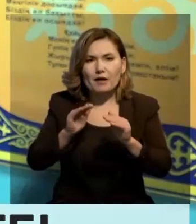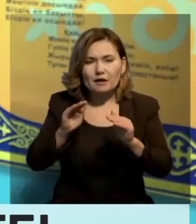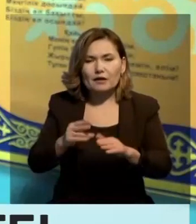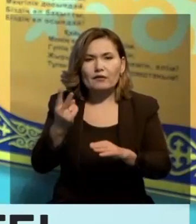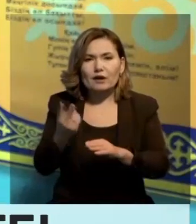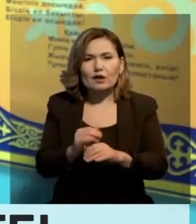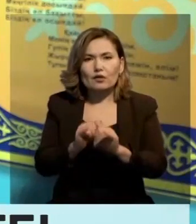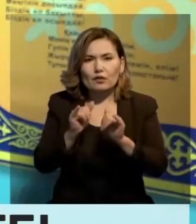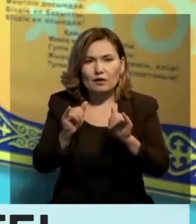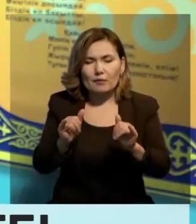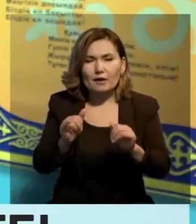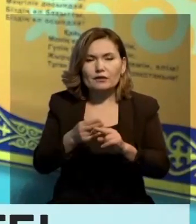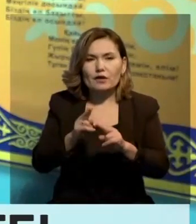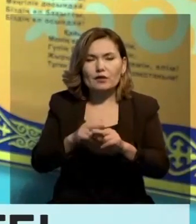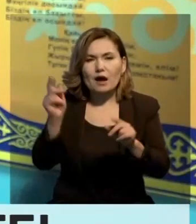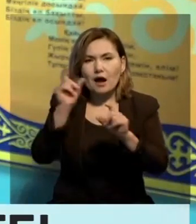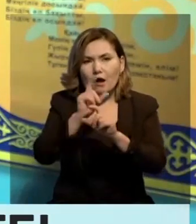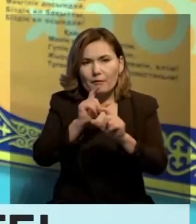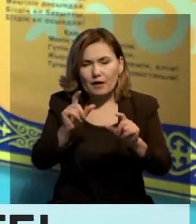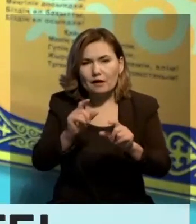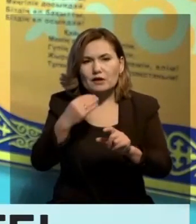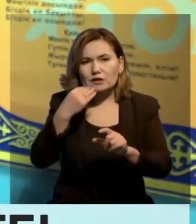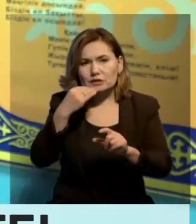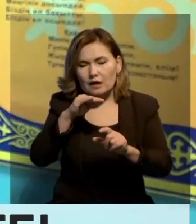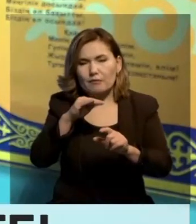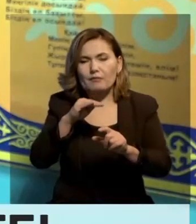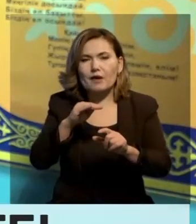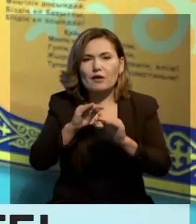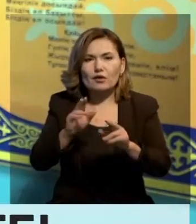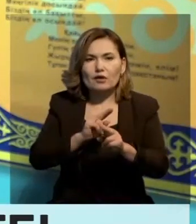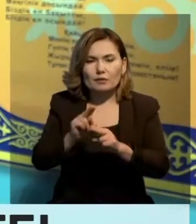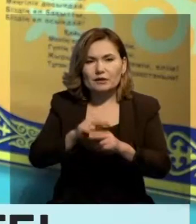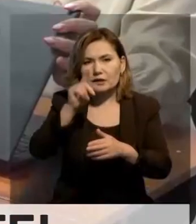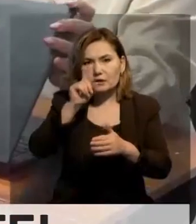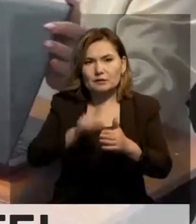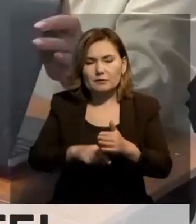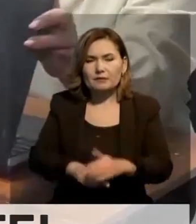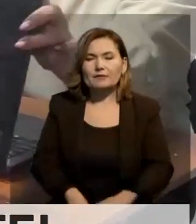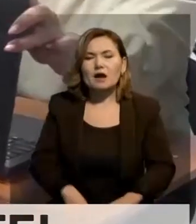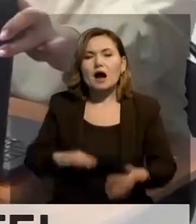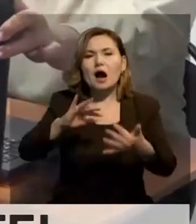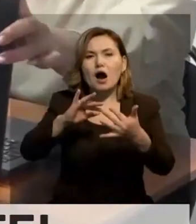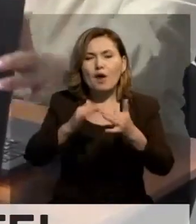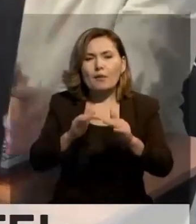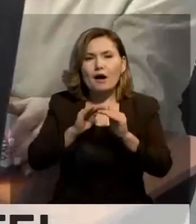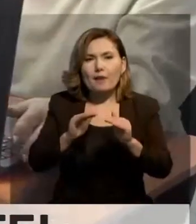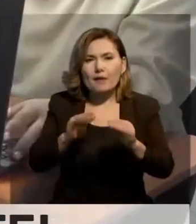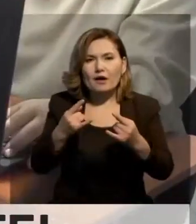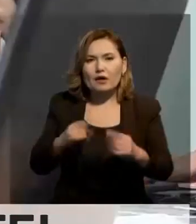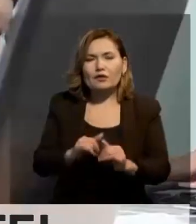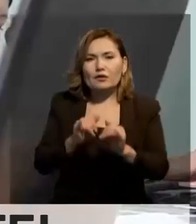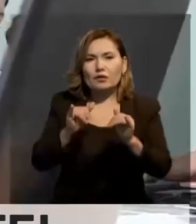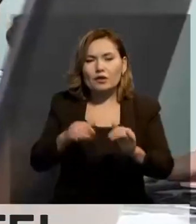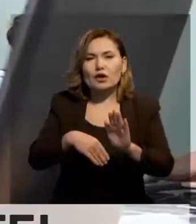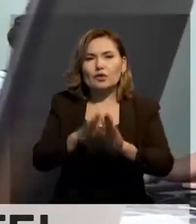көбейіп, білім сапасы бұдан әрі жақсарат деген сенімдеміз. Ауылда бала санының көбейіп, мектепке